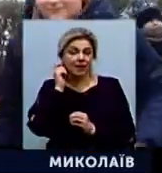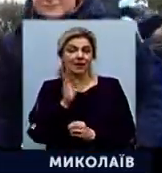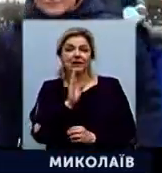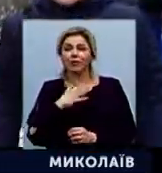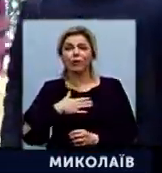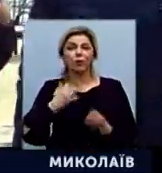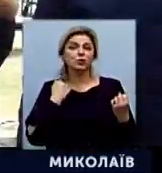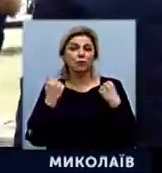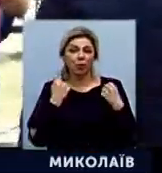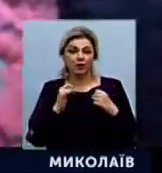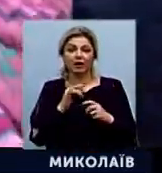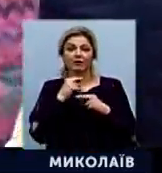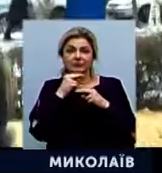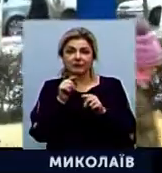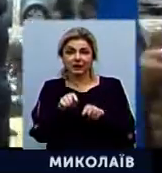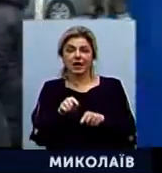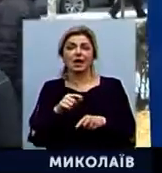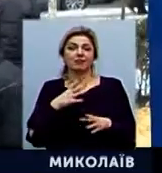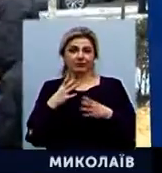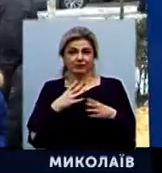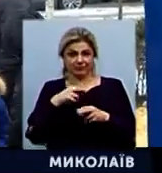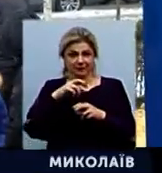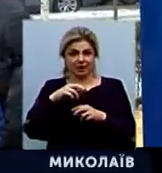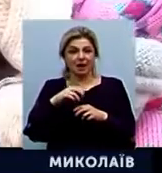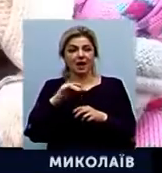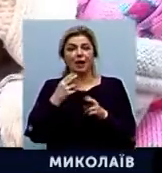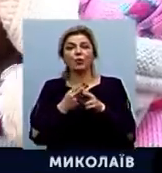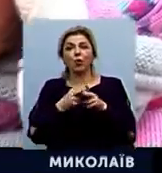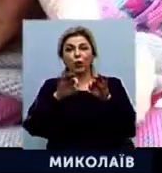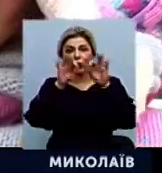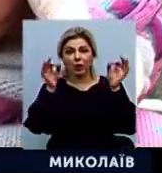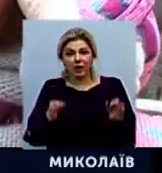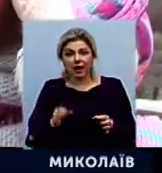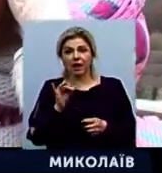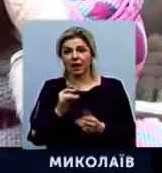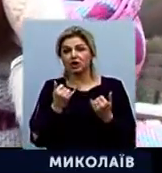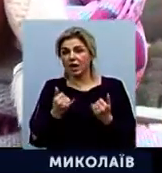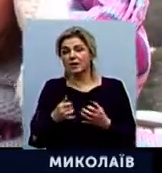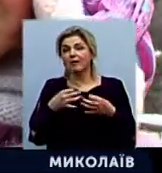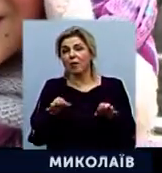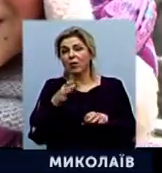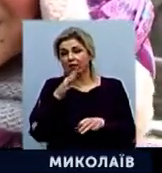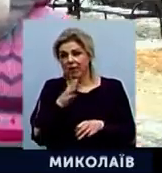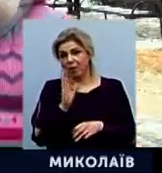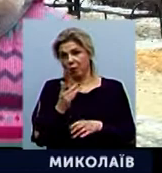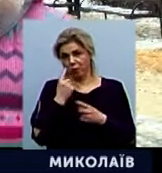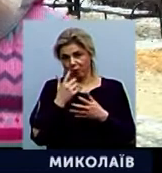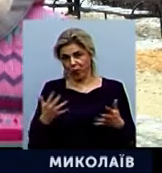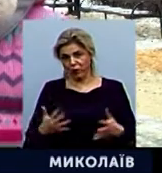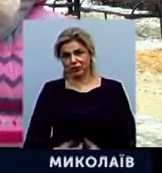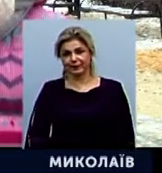любить спорт, надає перевагу заняттям на турніку. Говорить, тепер у вільний час варіантів для дозвілля буде більше.